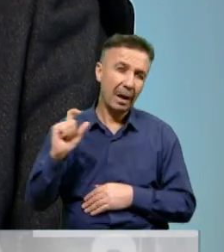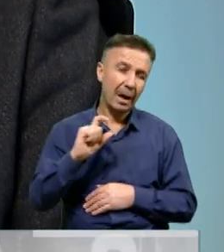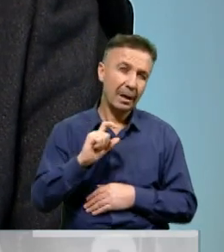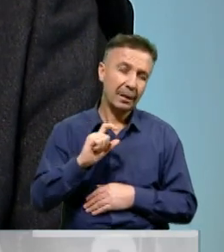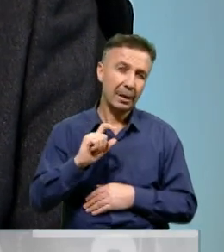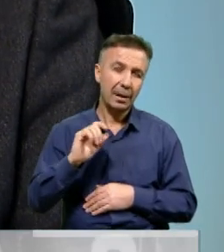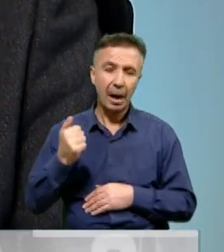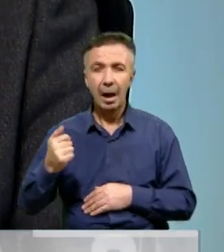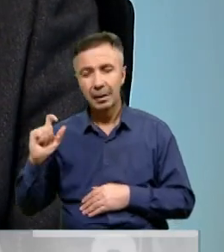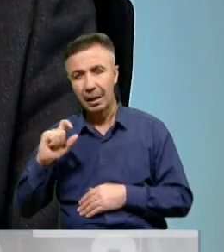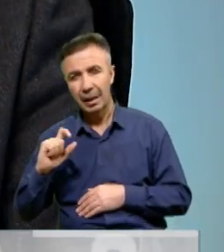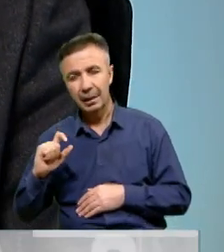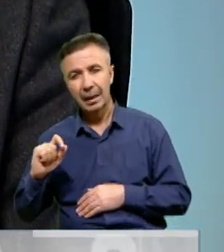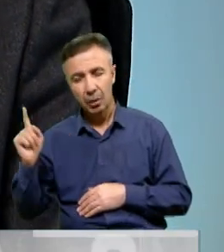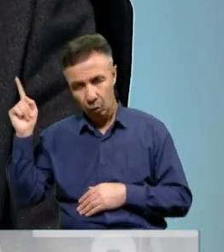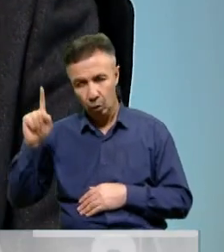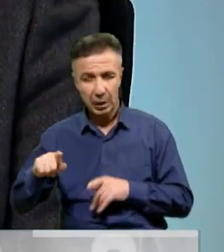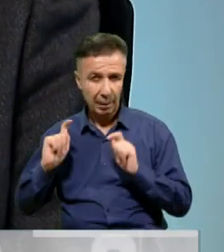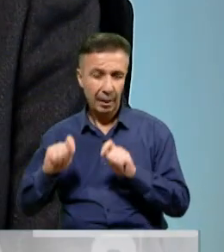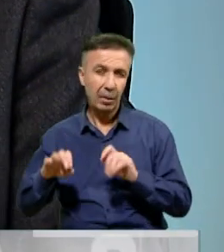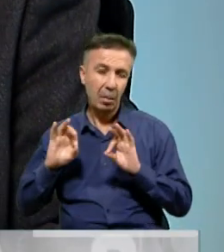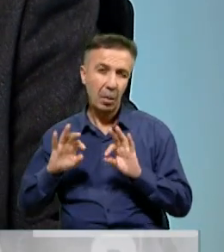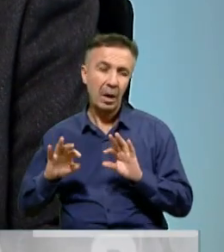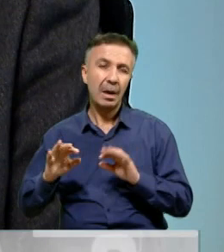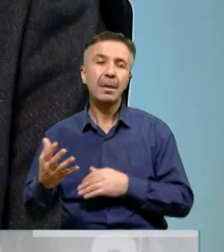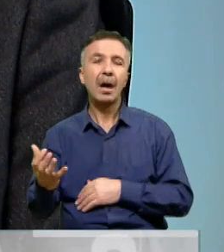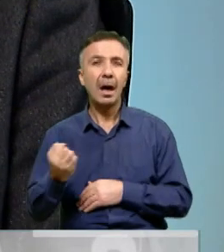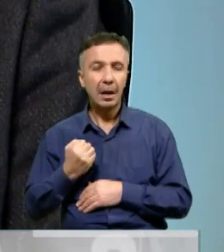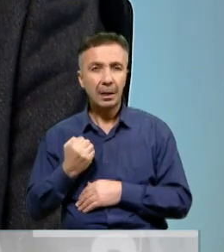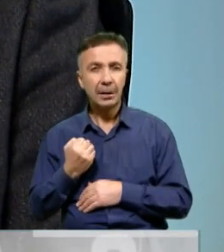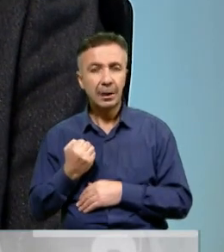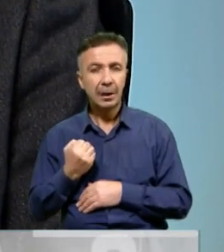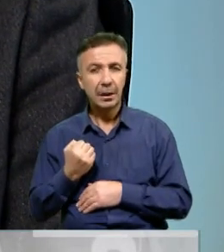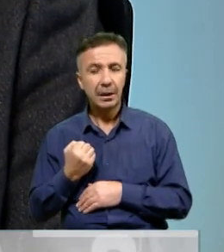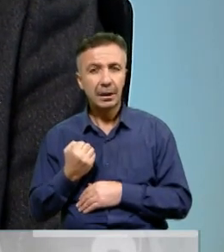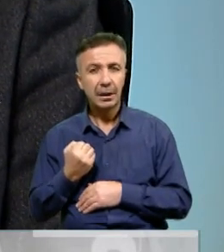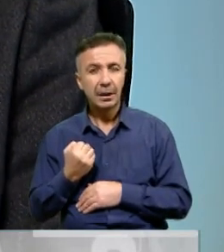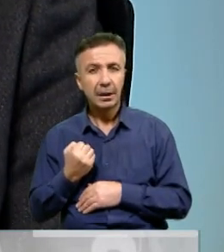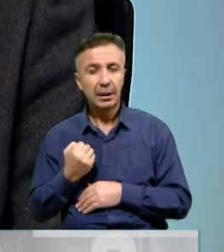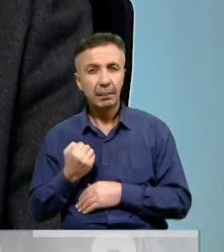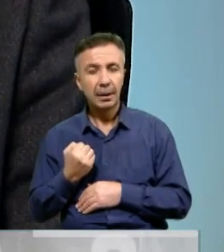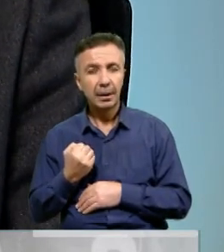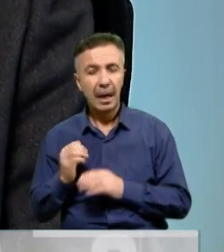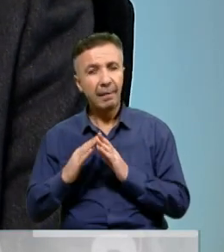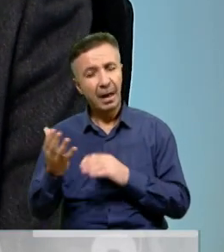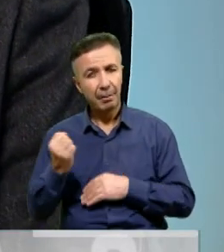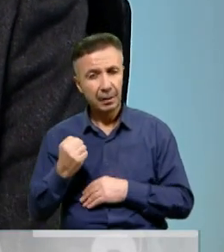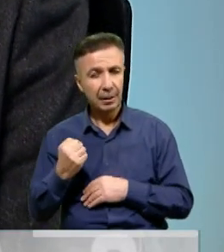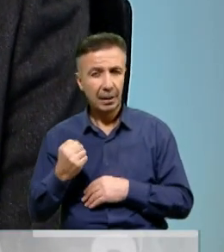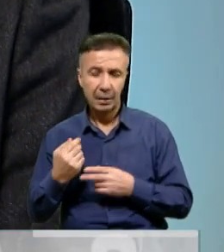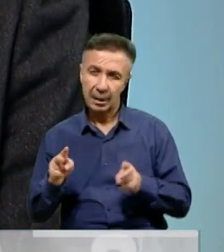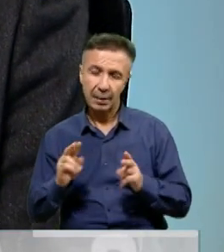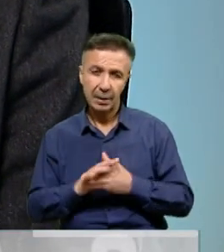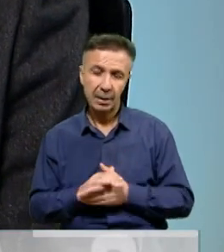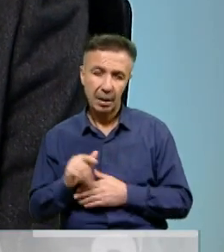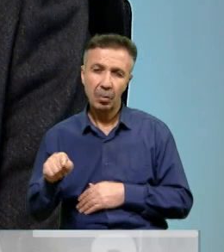yönelik güncelleme yapıyor. Bu şekilde bir alışveriş yapmakta sakınca yoktur. Ama bu imkan varken